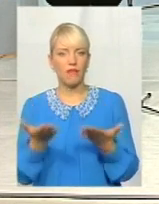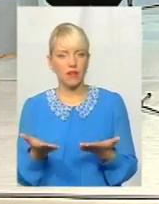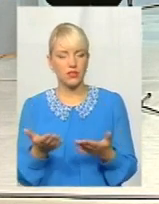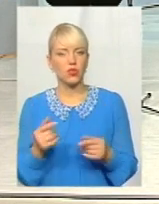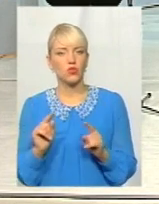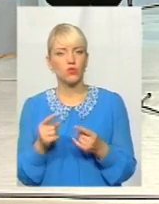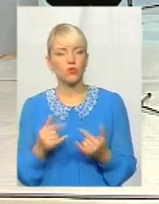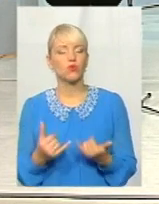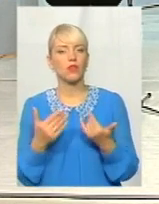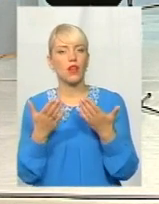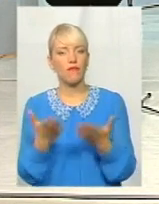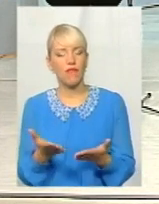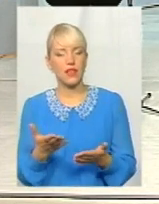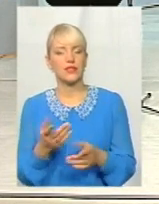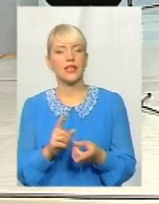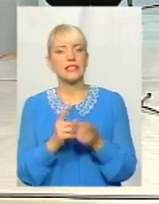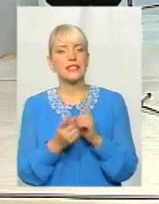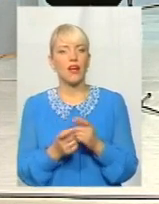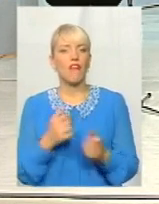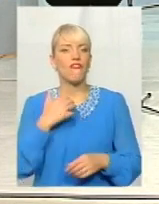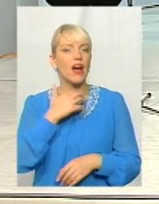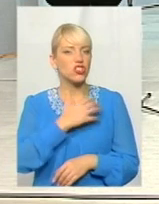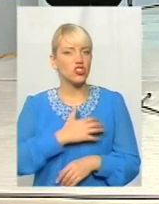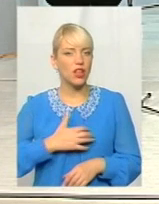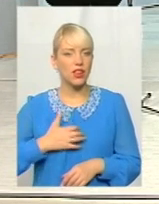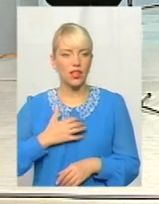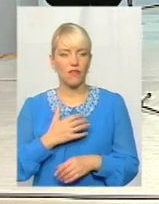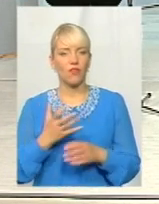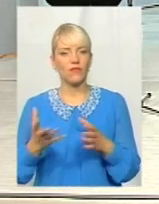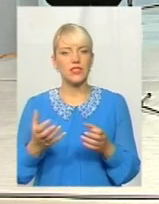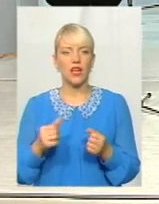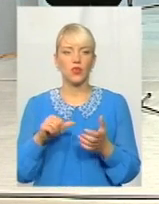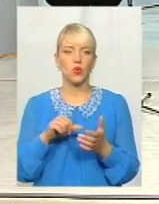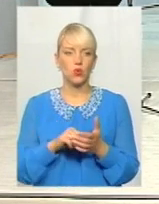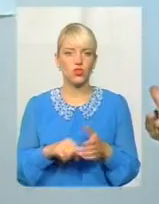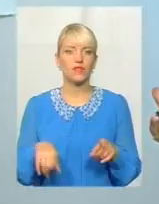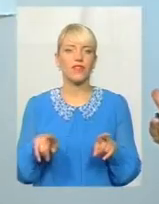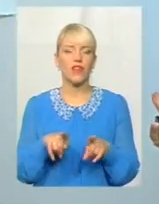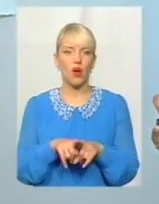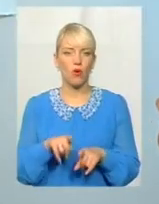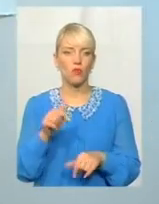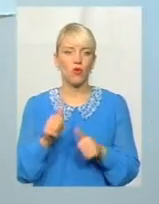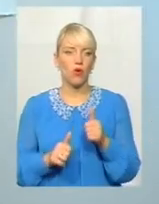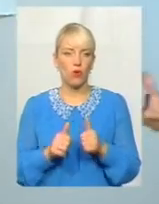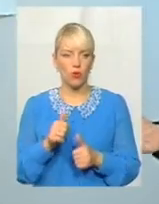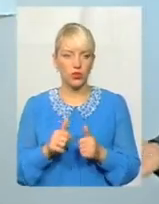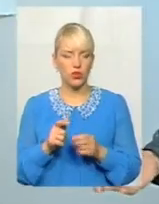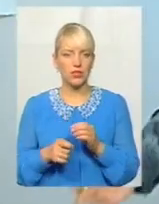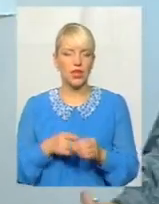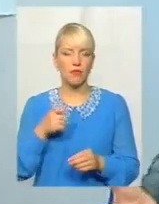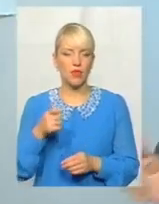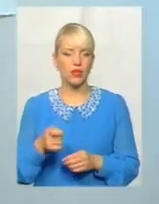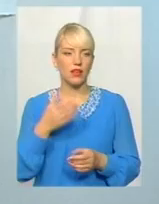вас стало важливим взяти участь в такому конкурсі, подати свою ідею і, я вас